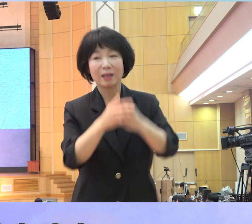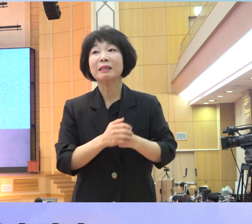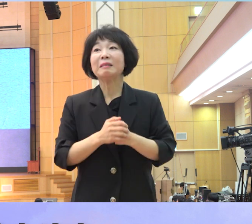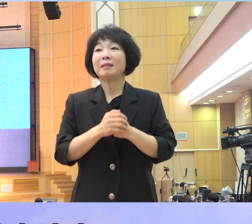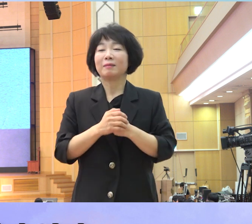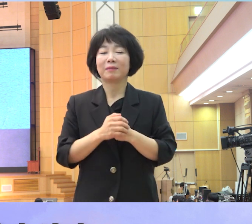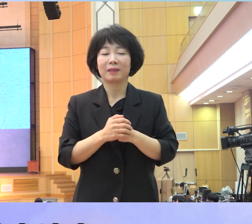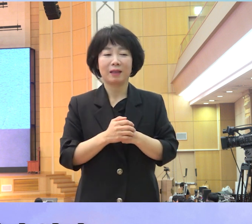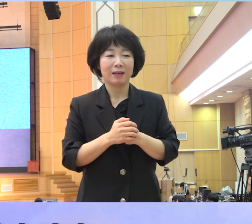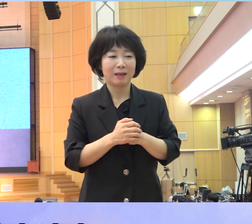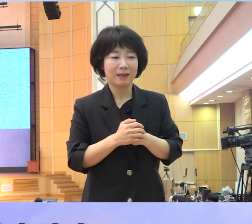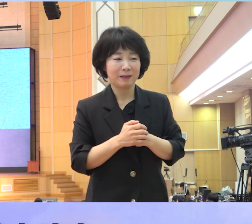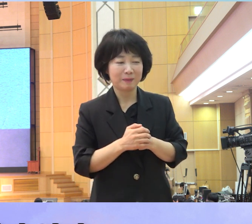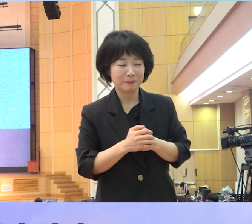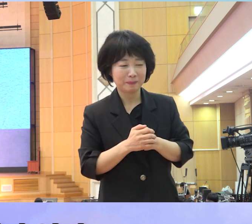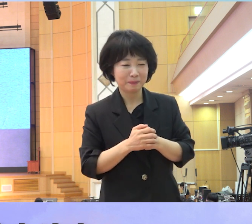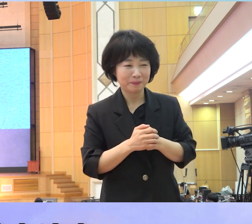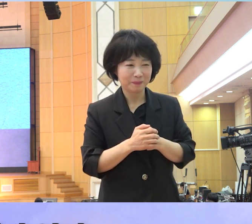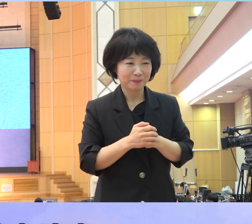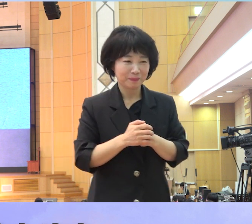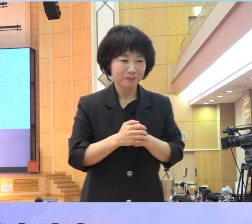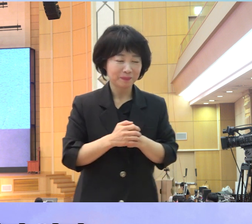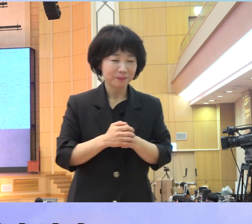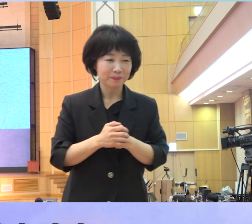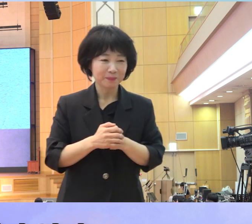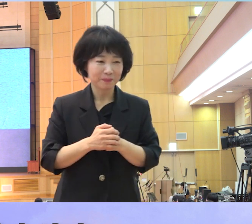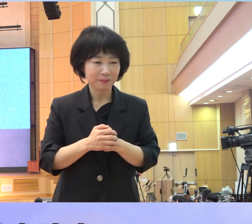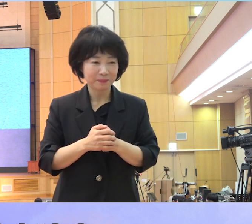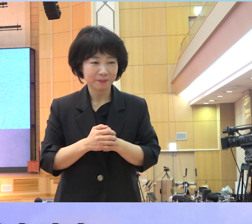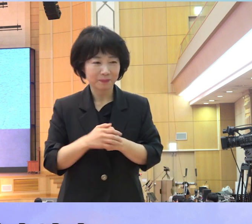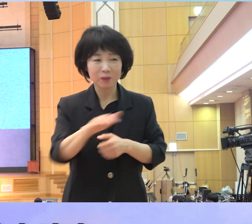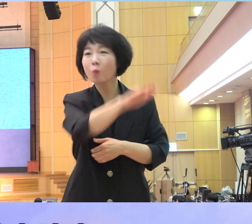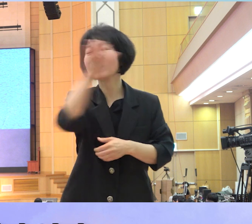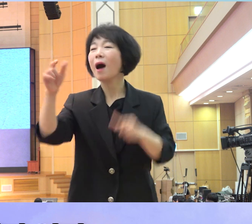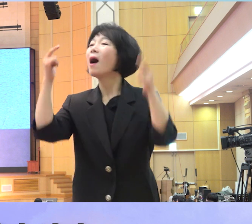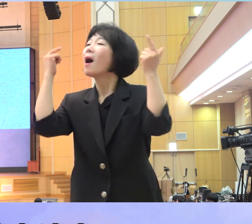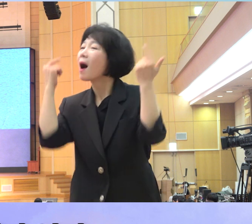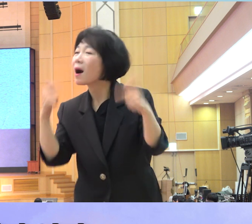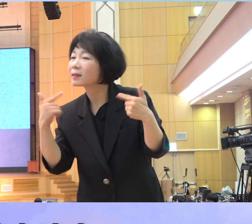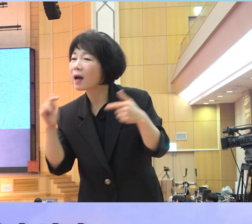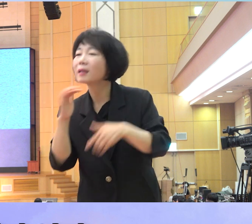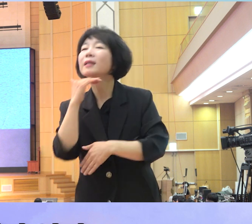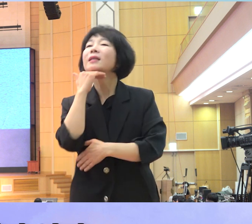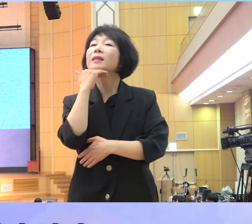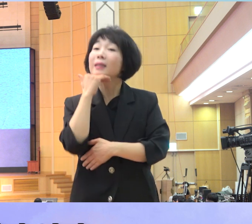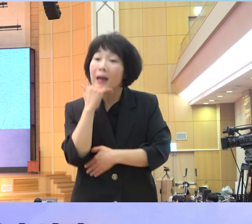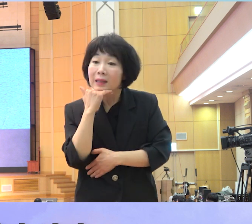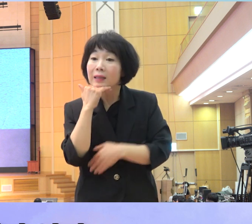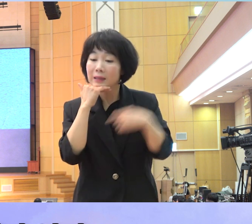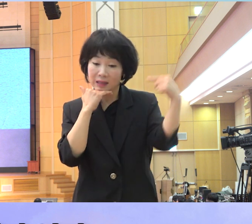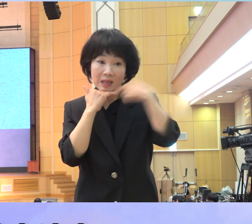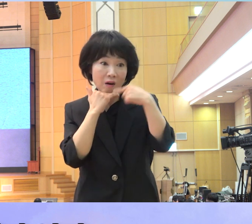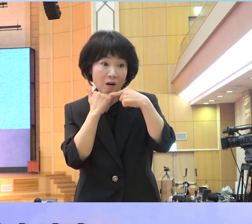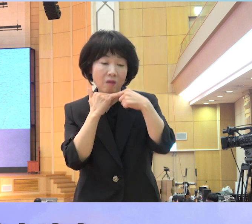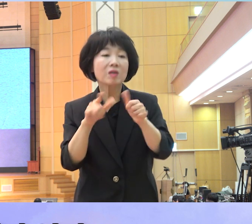왜 그러셨는지 아세요 여러분? 때로는 기다려줌도 필요하거든요.